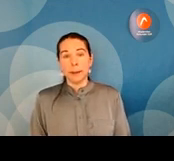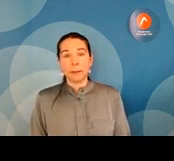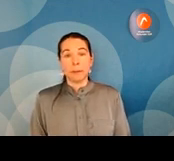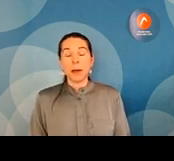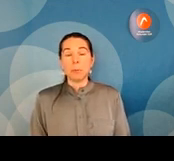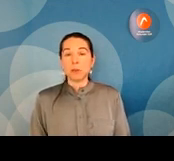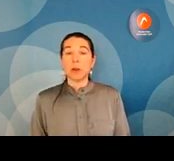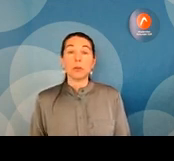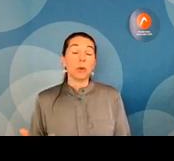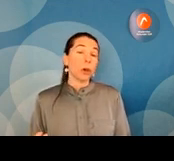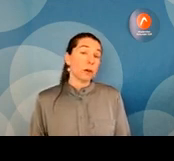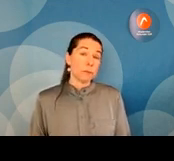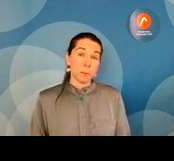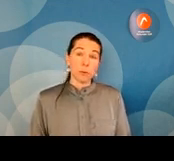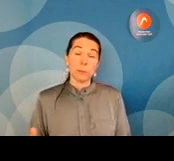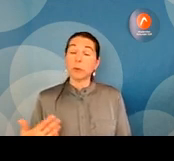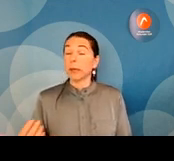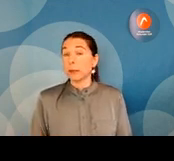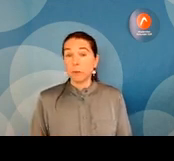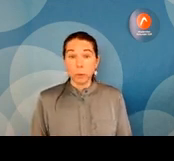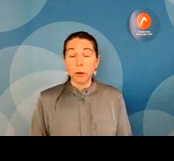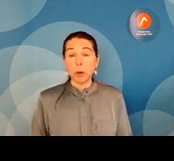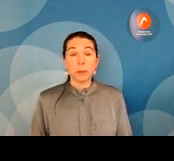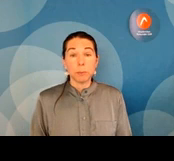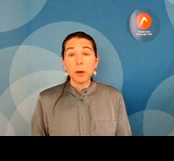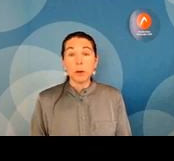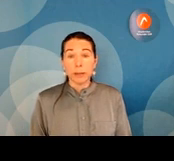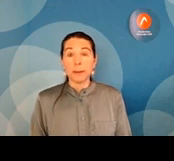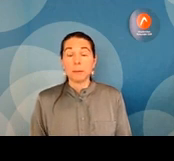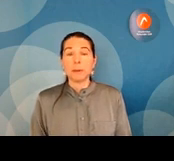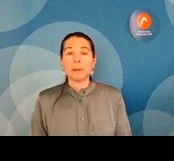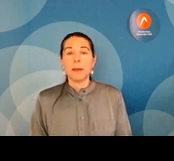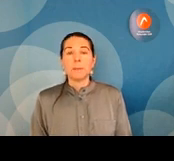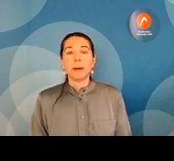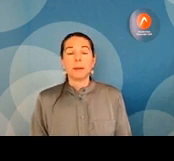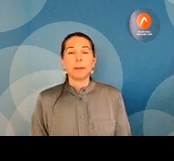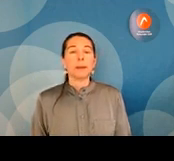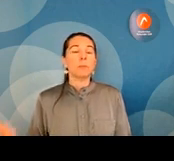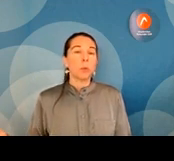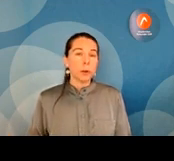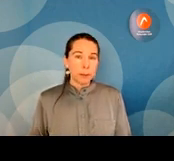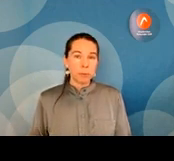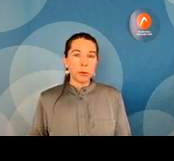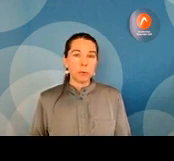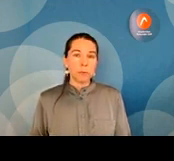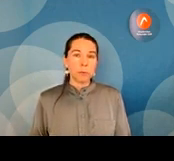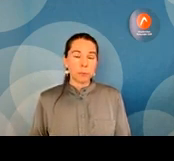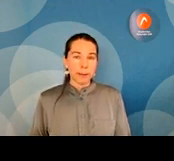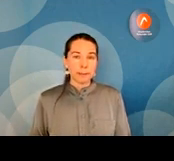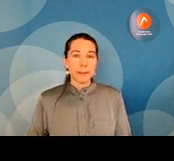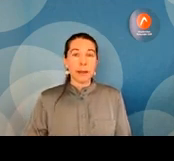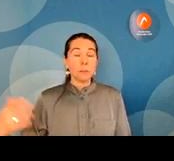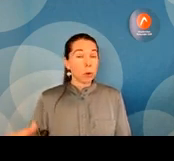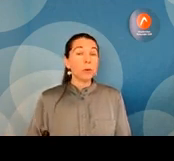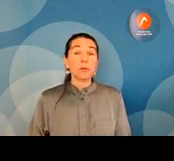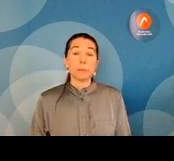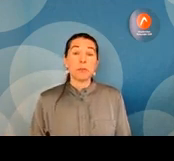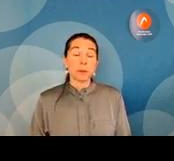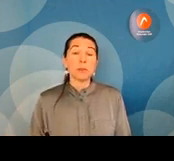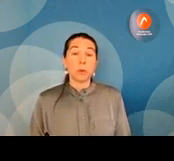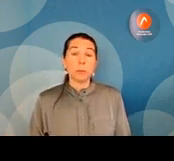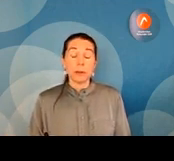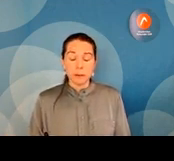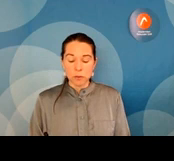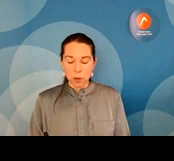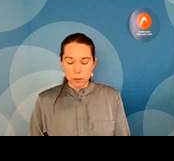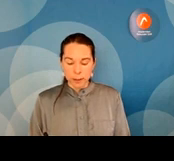är arbetslös och över 55 så är det svårare att komma tillbaka in i arbetsmarknaden. Både på grund av de som anställer, men också för att